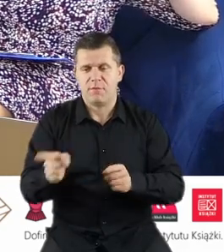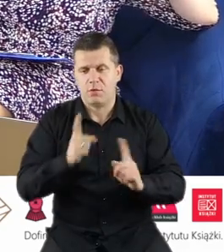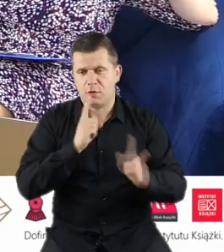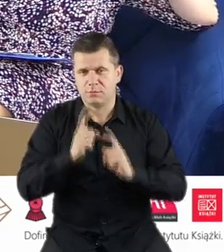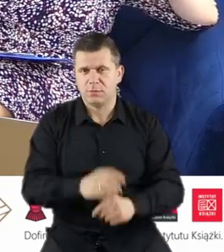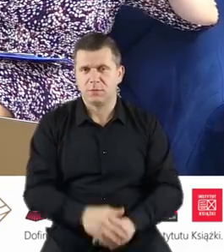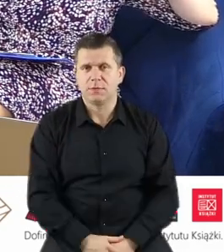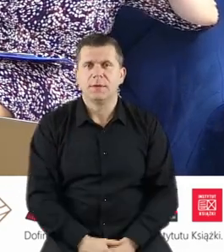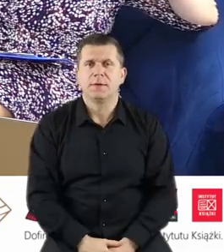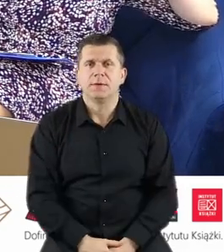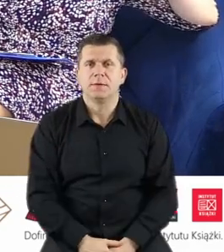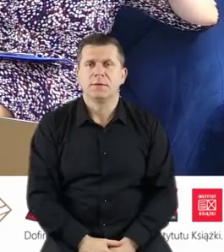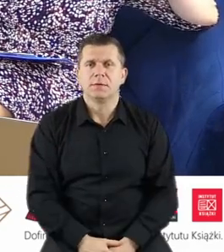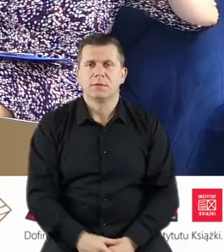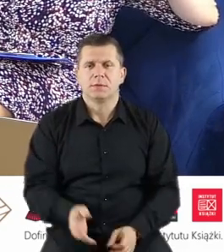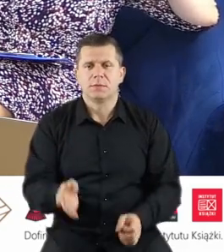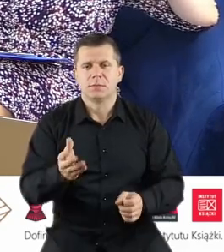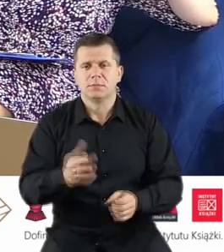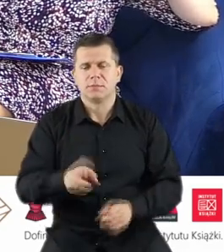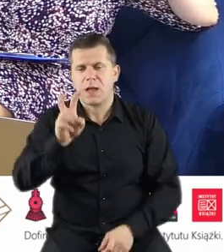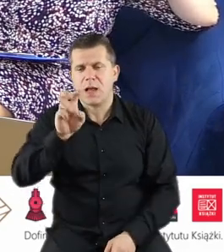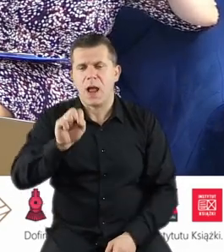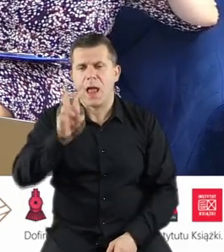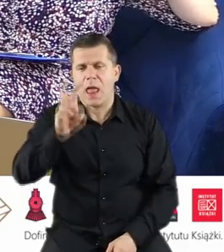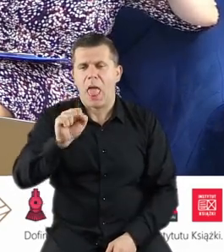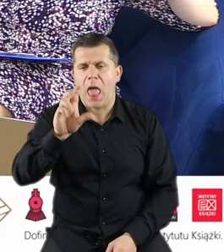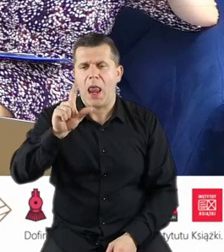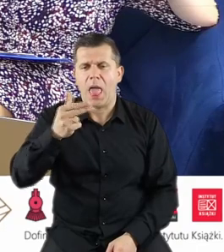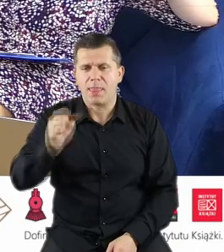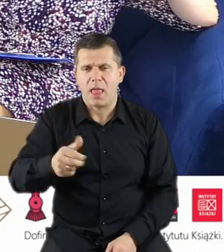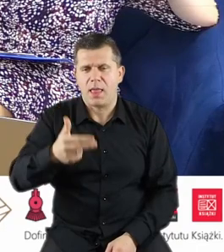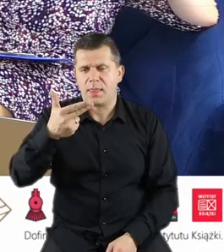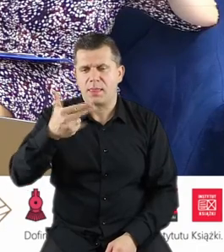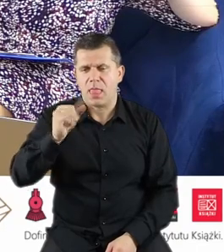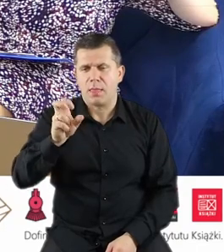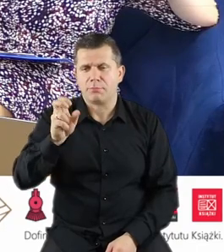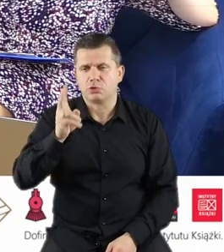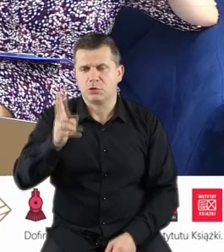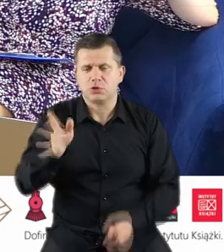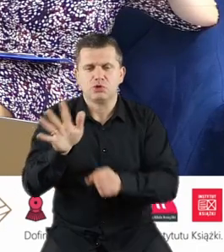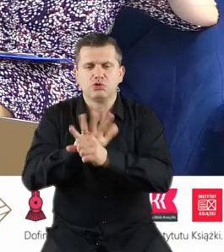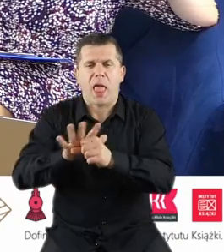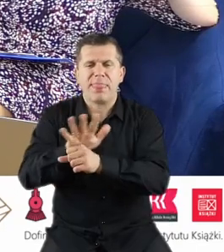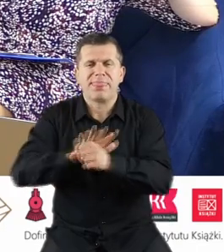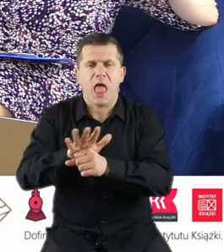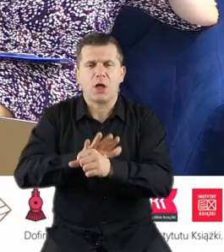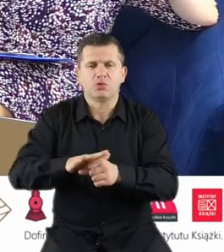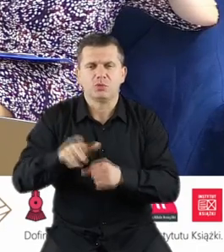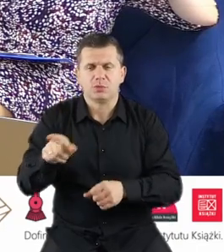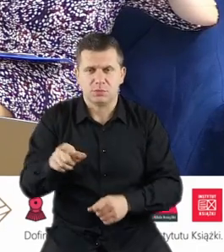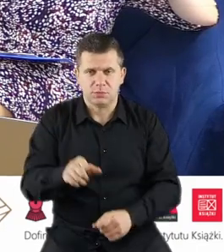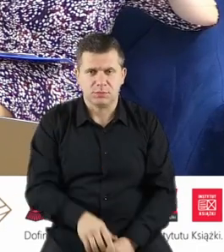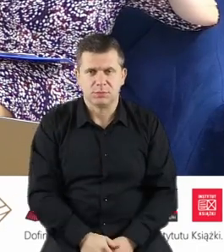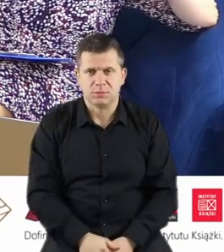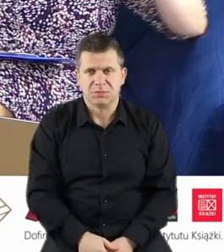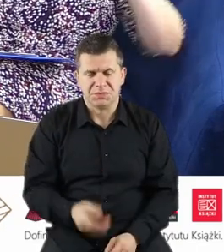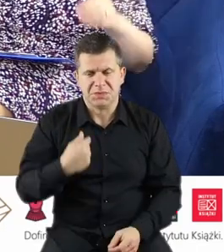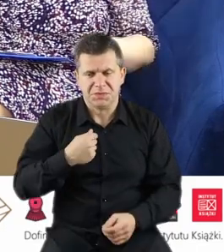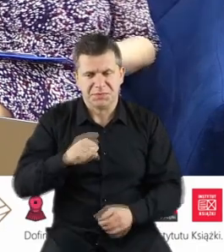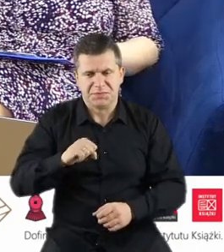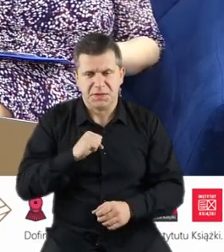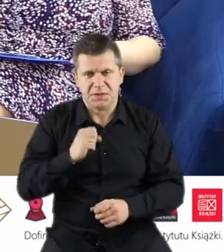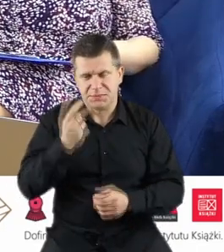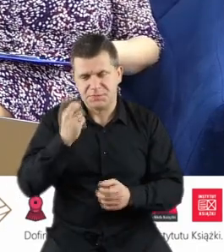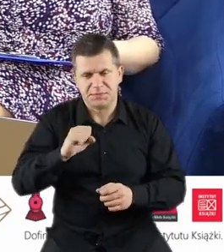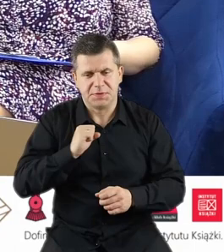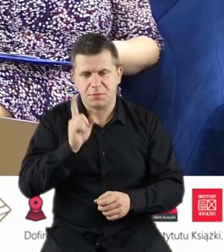mi konkretnie o szantaż na Helenie Niemczyk. W ogóle strasznie fajna bohaterka. Bardzo jej kibicowałam i bardzo była odważna, świetna kobieta.